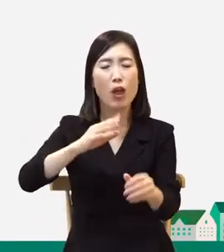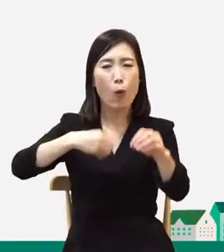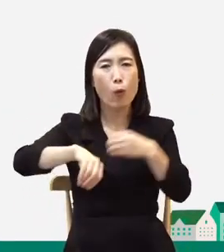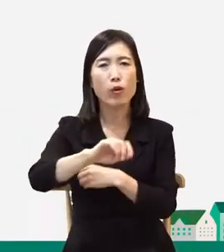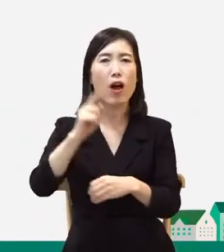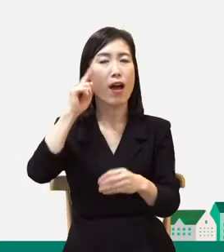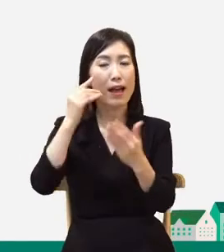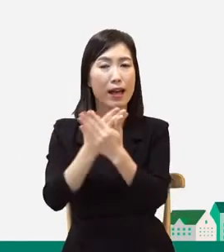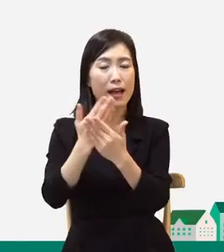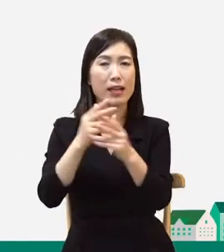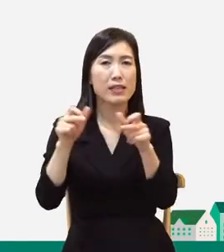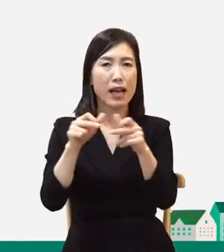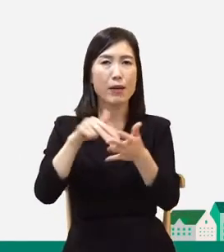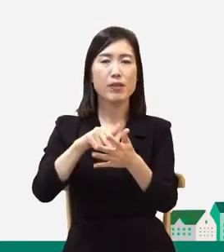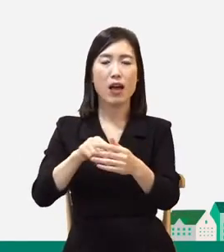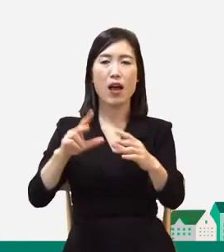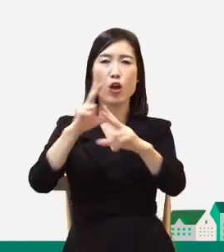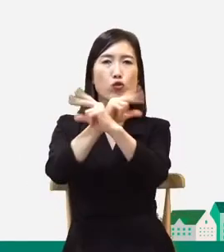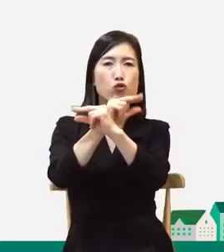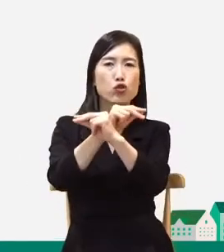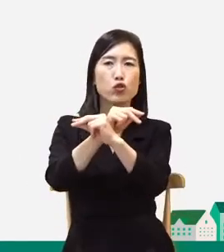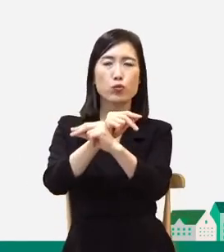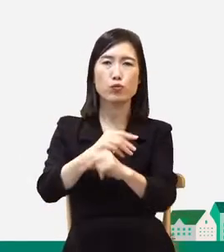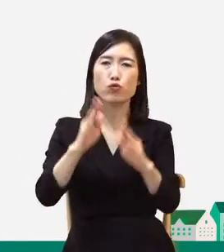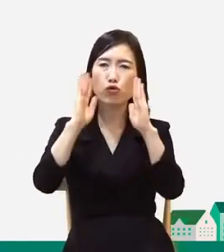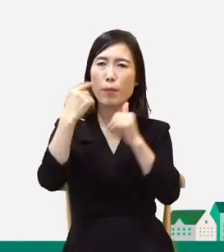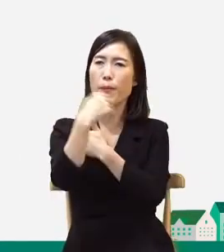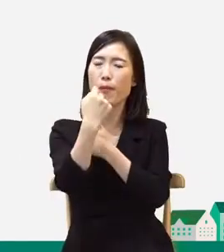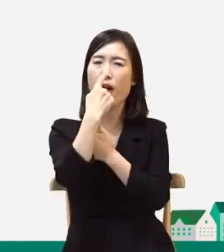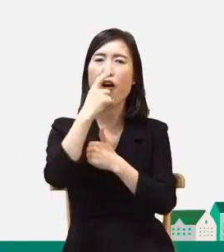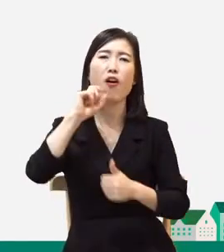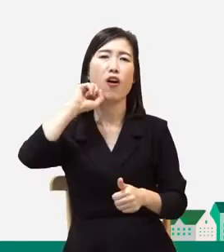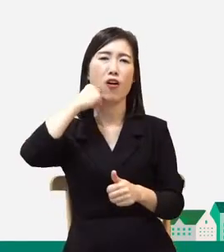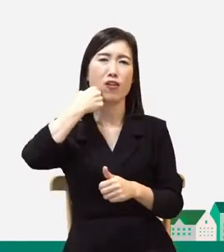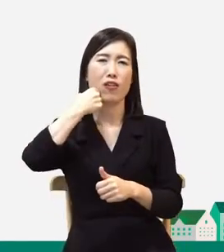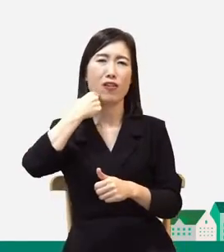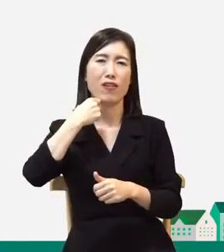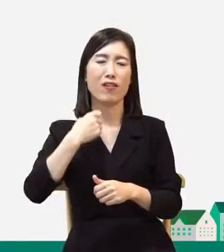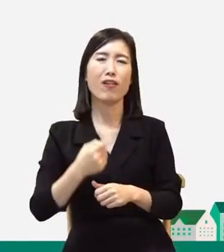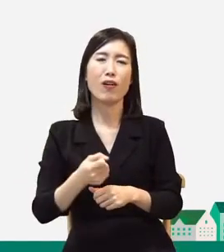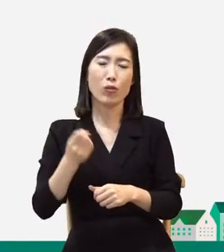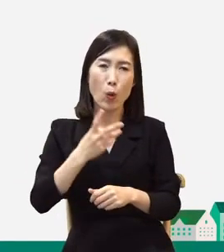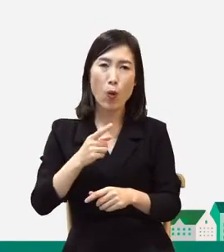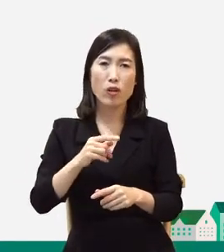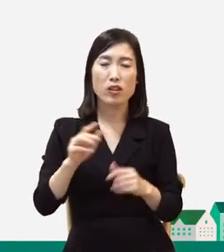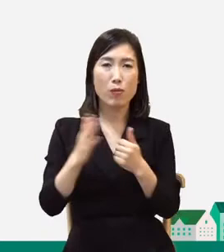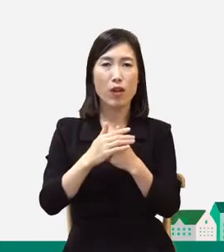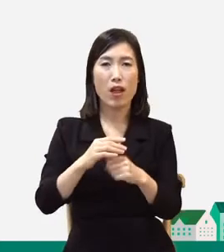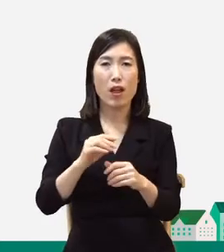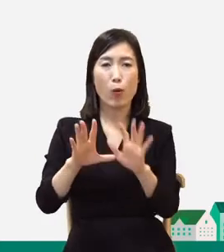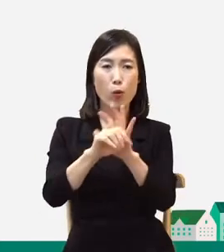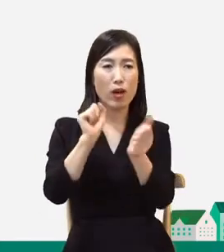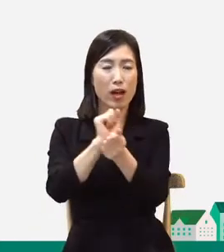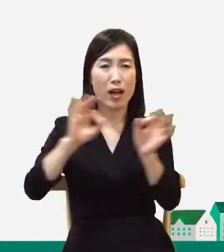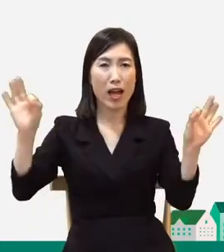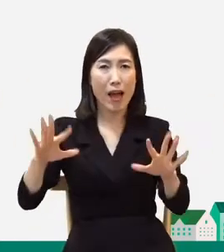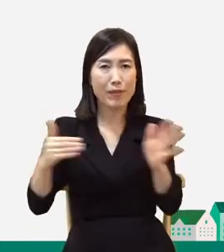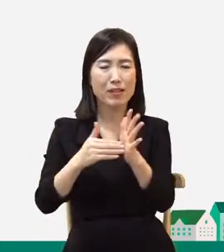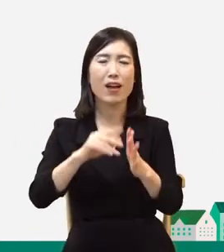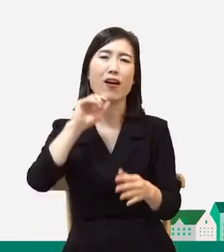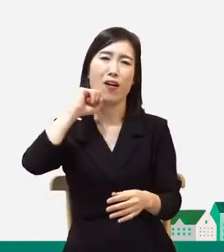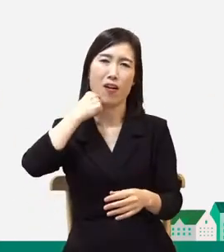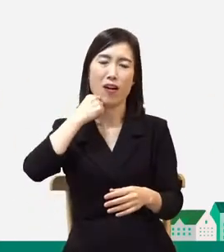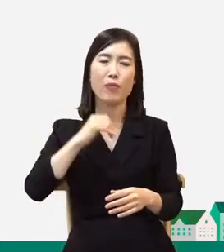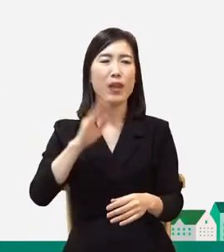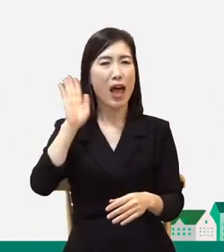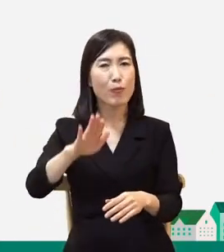시스템을 더 어려워하시기 때문에 이런 차원에서 이제 코로나가 잠잠해지지 않을 텐데 앞으로도 계속 이런 문제가 이어질 텐데 비대면